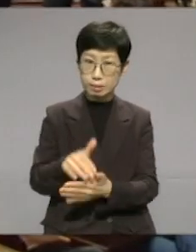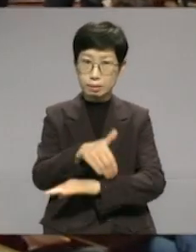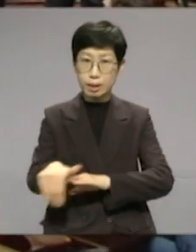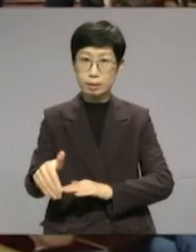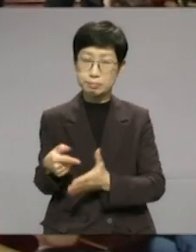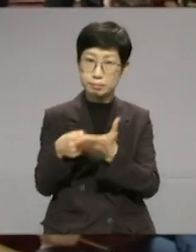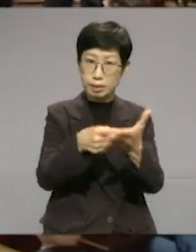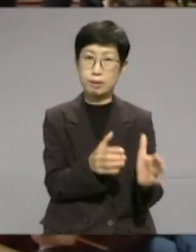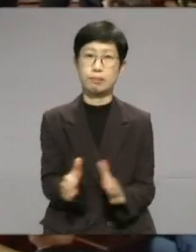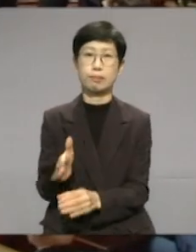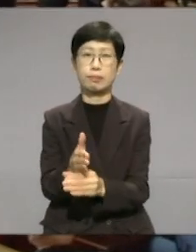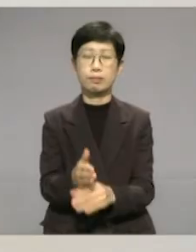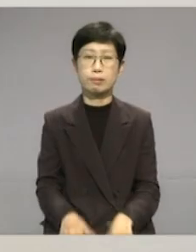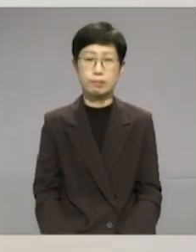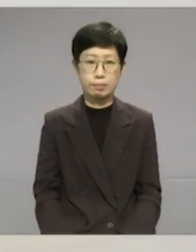준비하고 있습니다